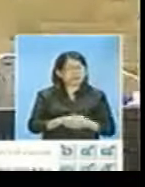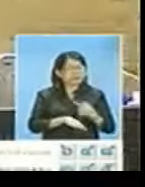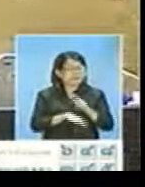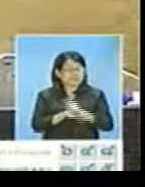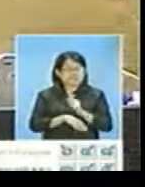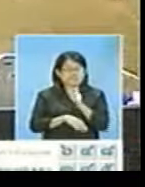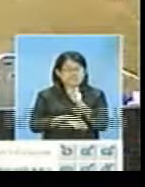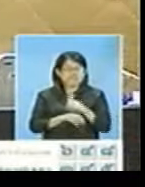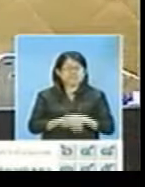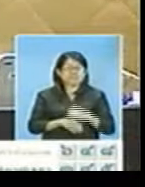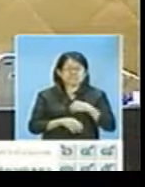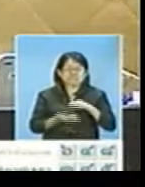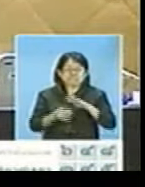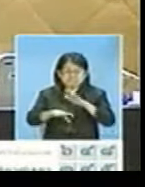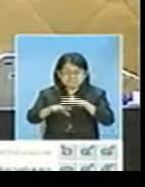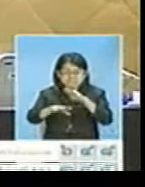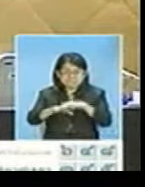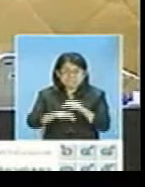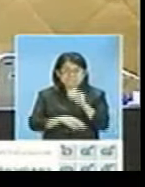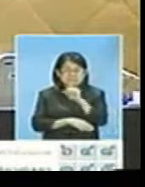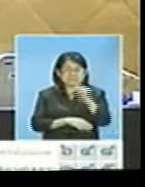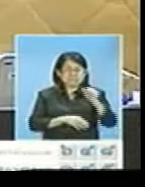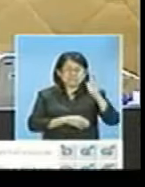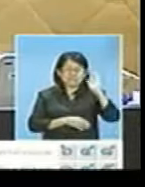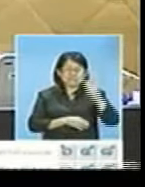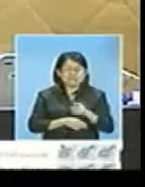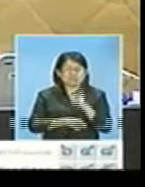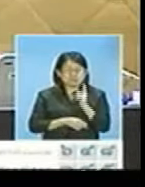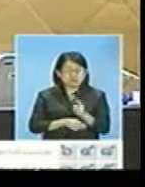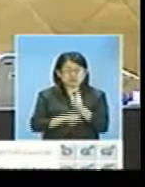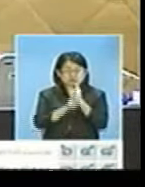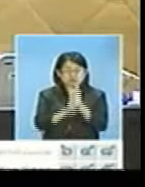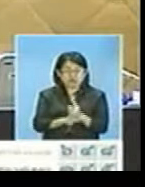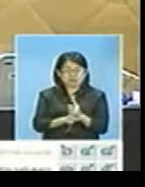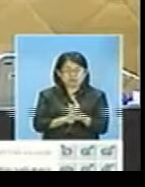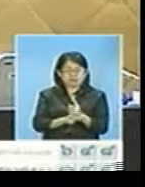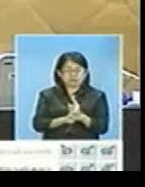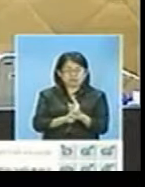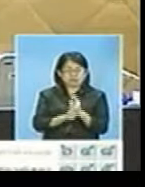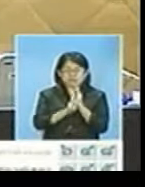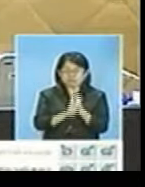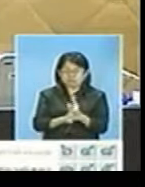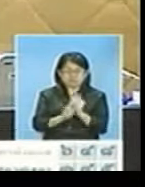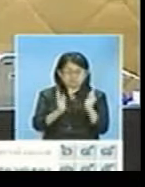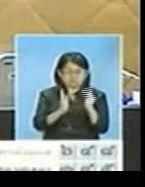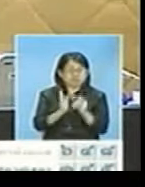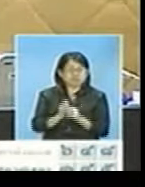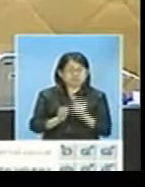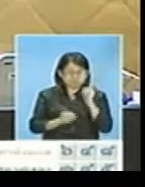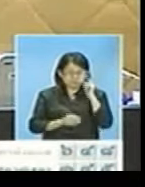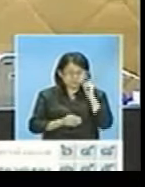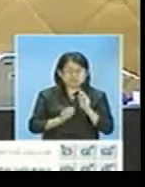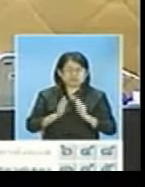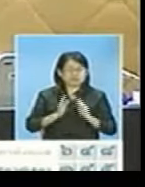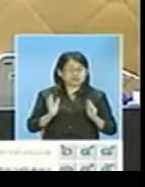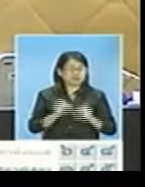ขอความกรุณาท่านผู้อภิปรายกรุณาอยู่ในประเด็นและกระชับด้วยนะครับครับขอบ